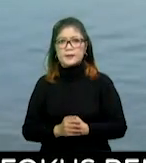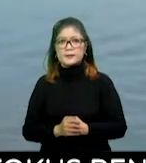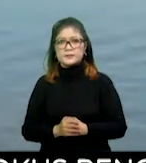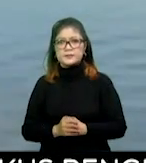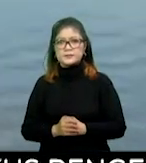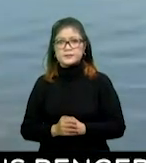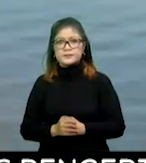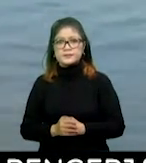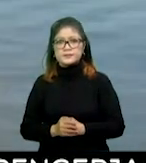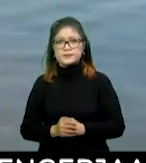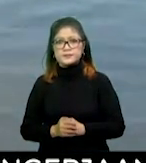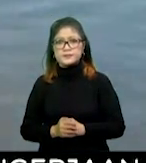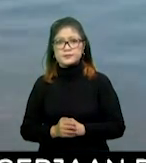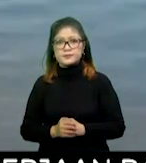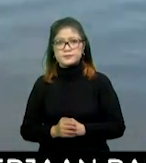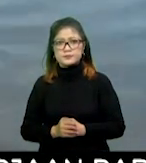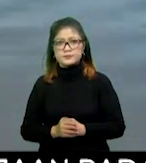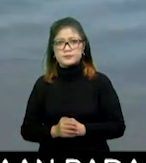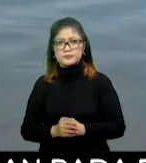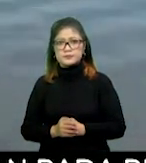yusrizal news melaporkan